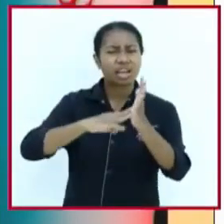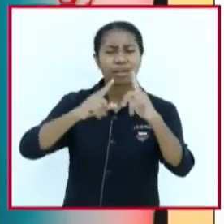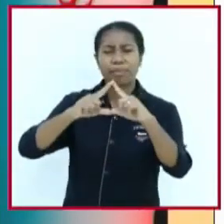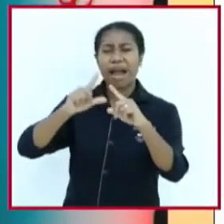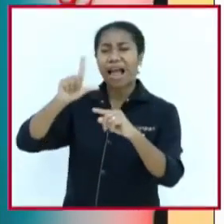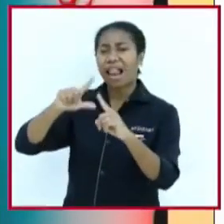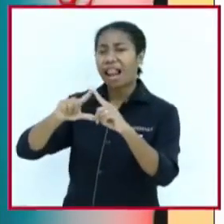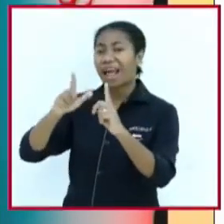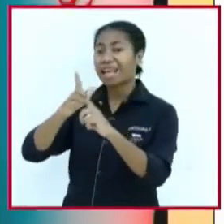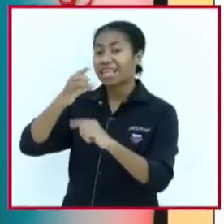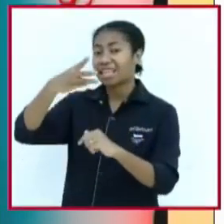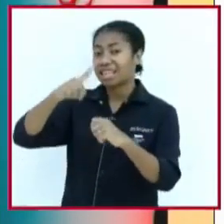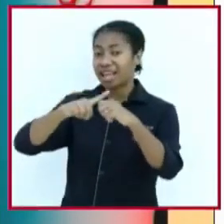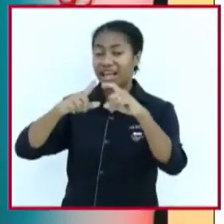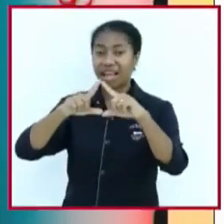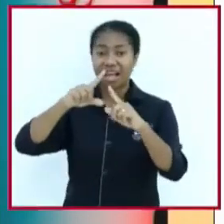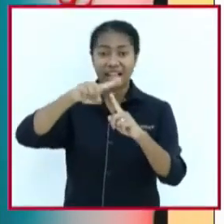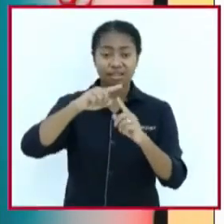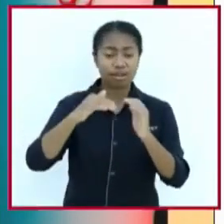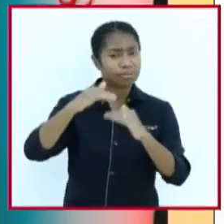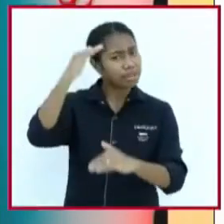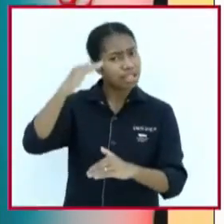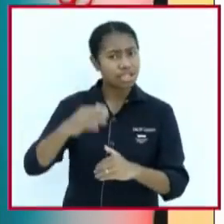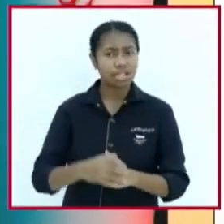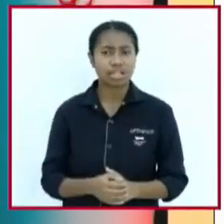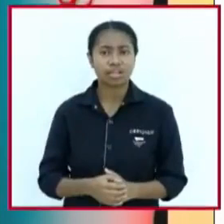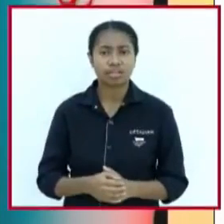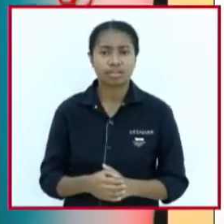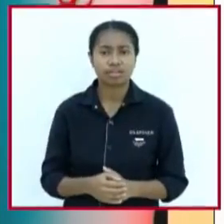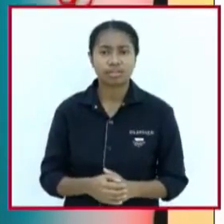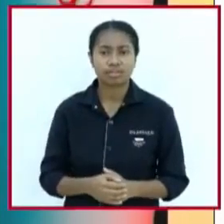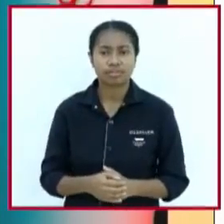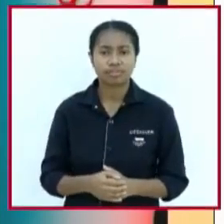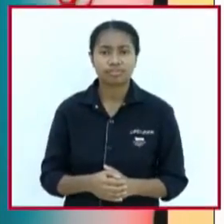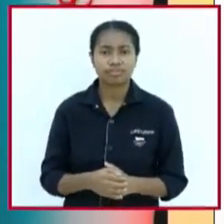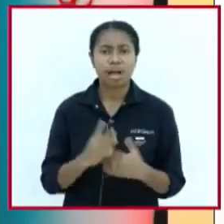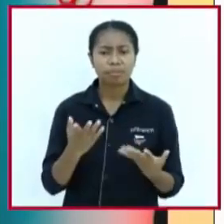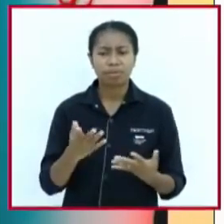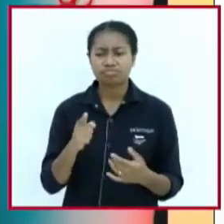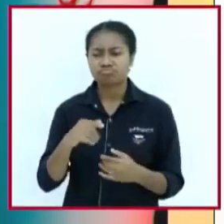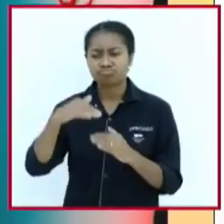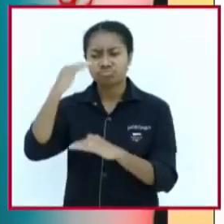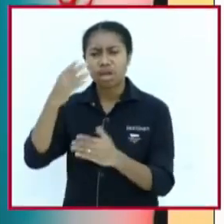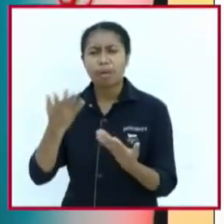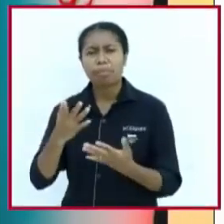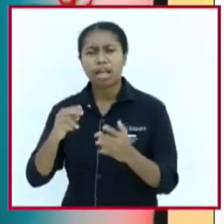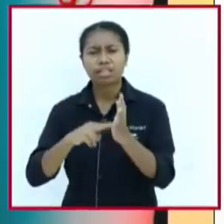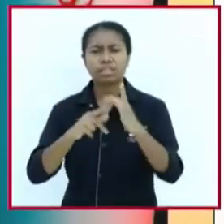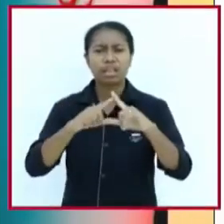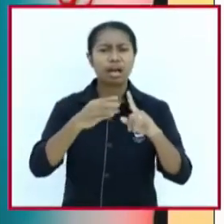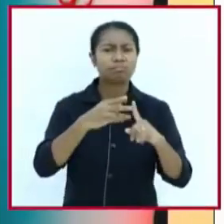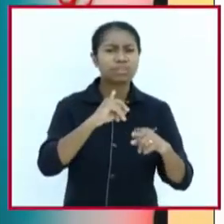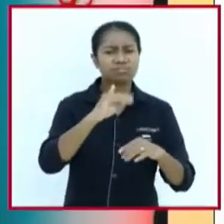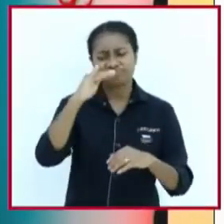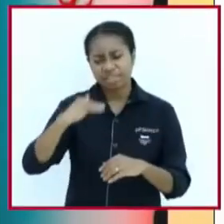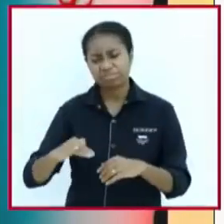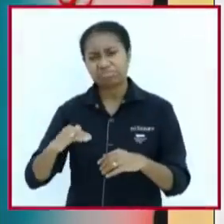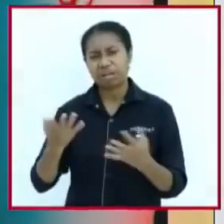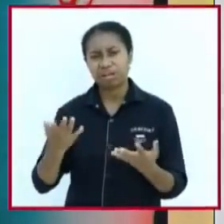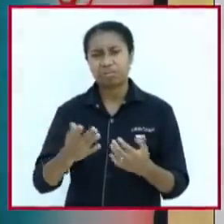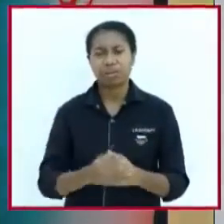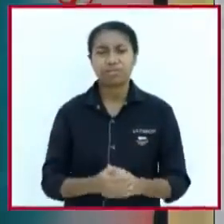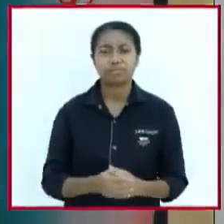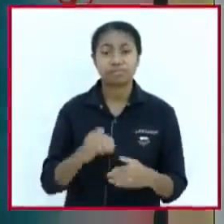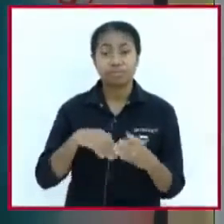jadi dibanding malaikat saja anak Alam masih lebih tinggi apalagi sekedar nabi the market di